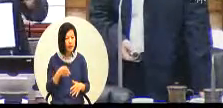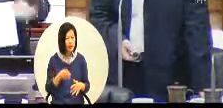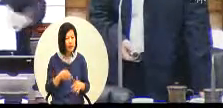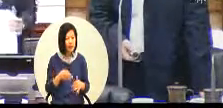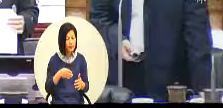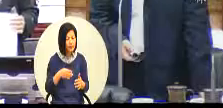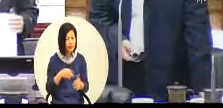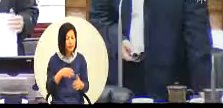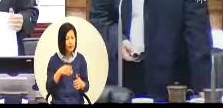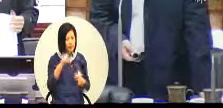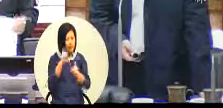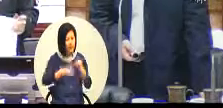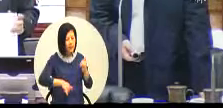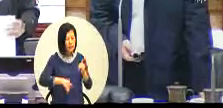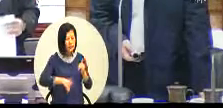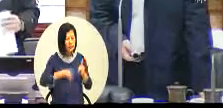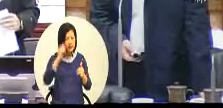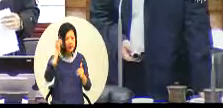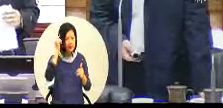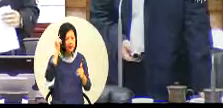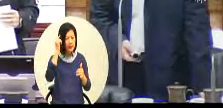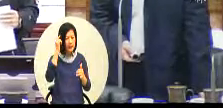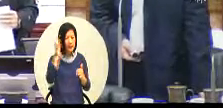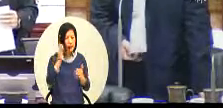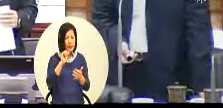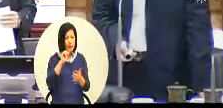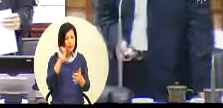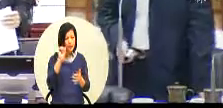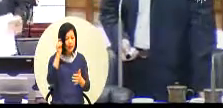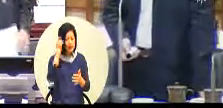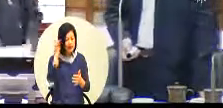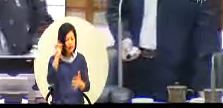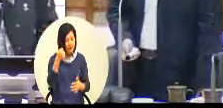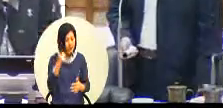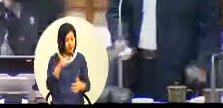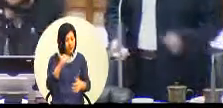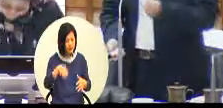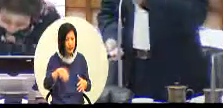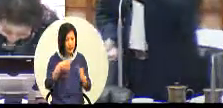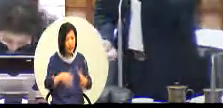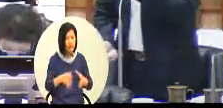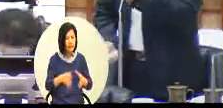历史的意义好吗？我们来做，谢谢。